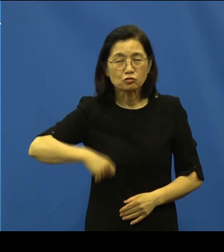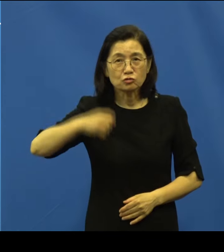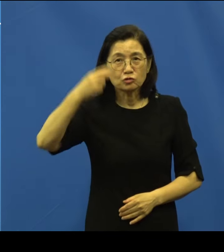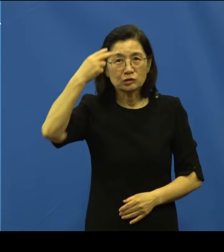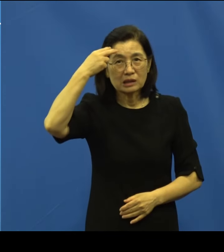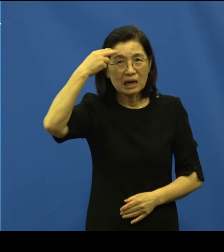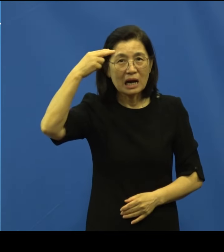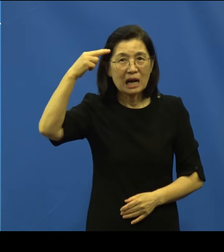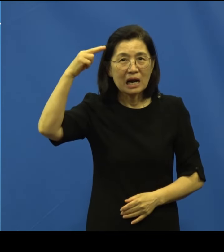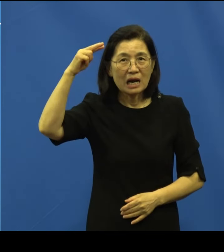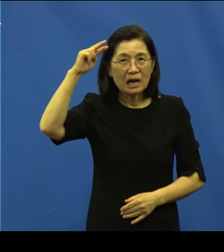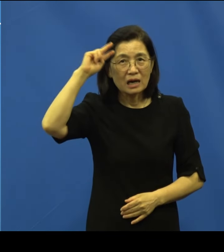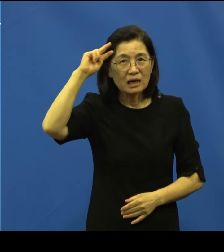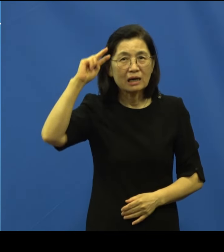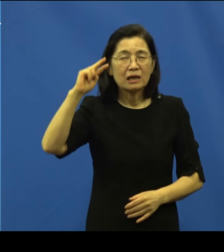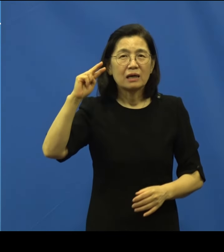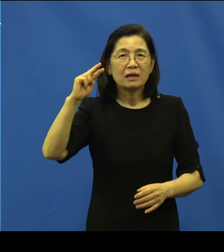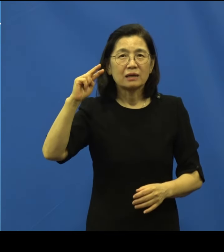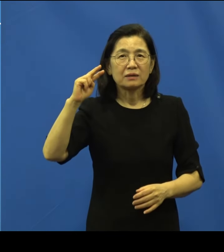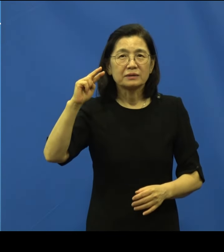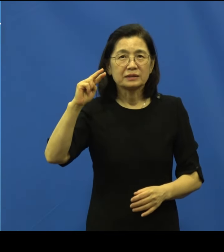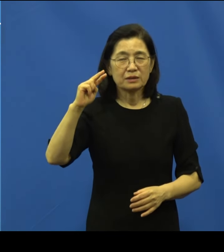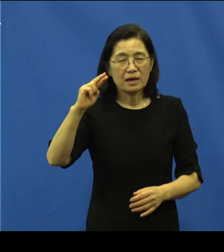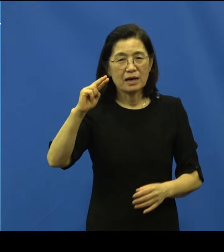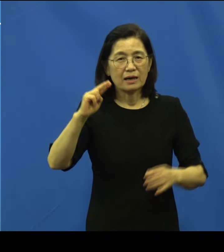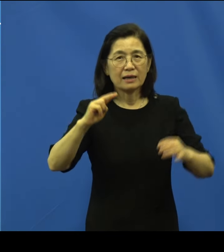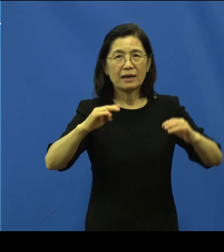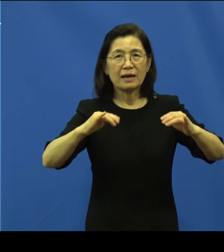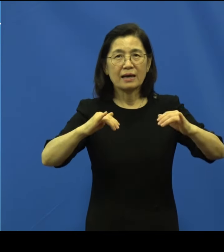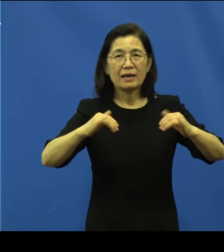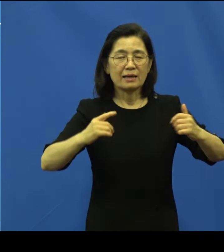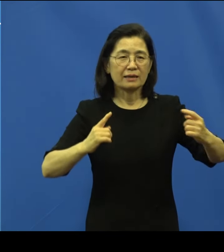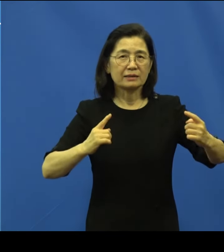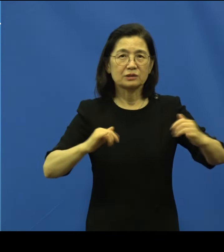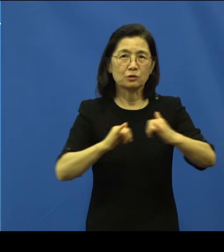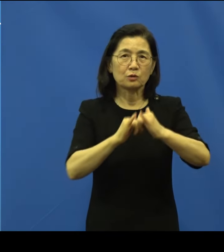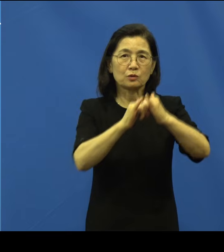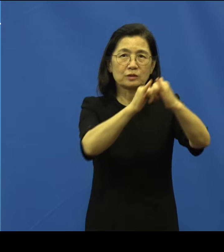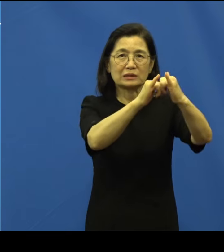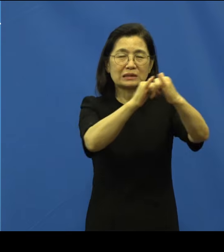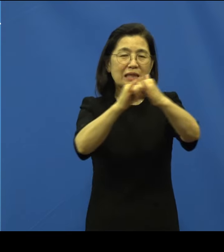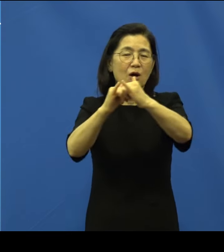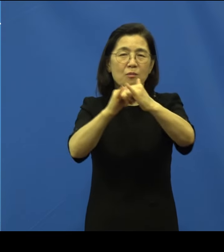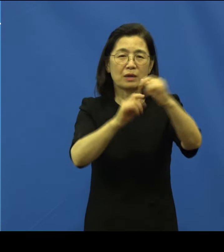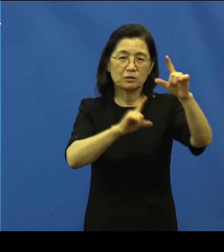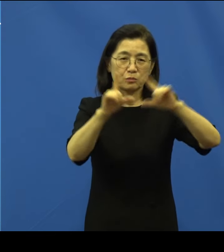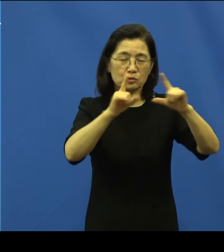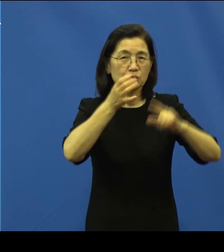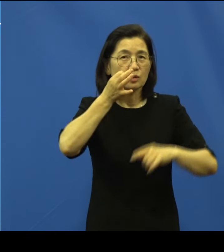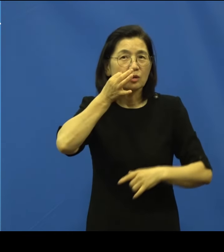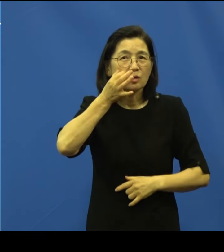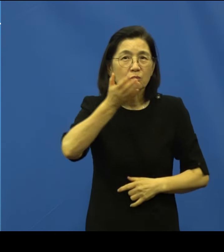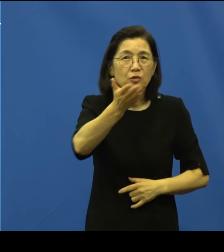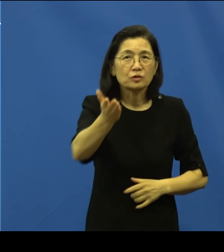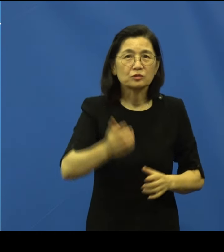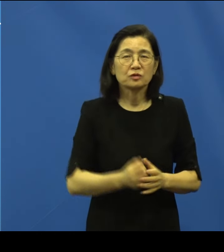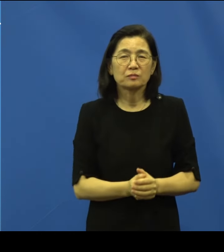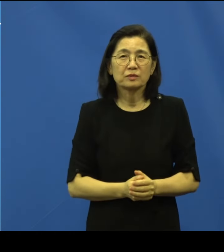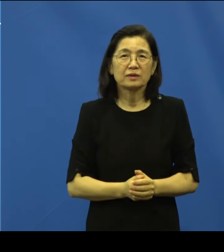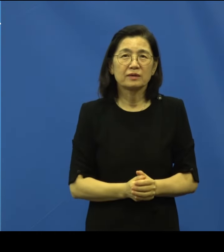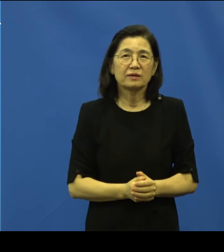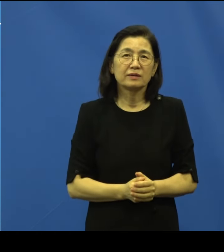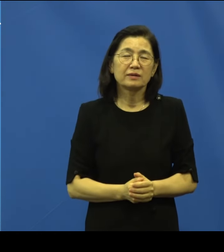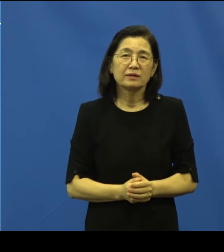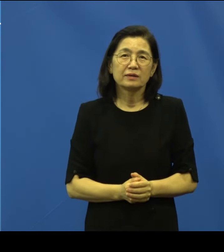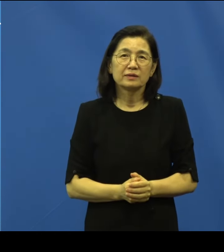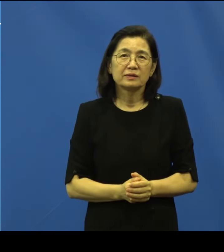확 대립하는 구도를 지금 자꾸 보여주고 있잖아요. 그러니까 막 무기를 막 군사력 막 하고